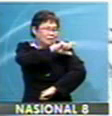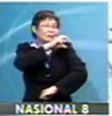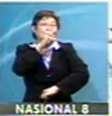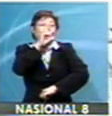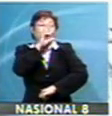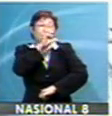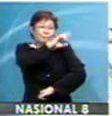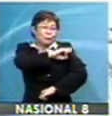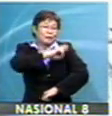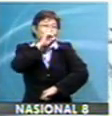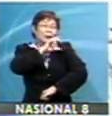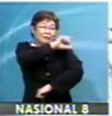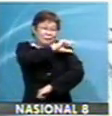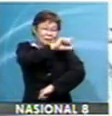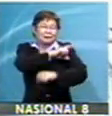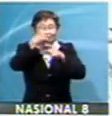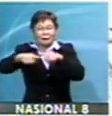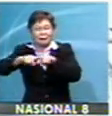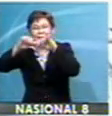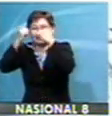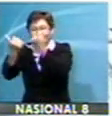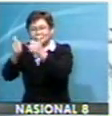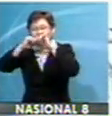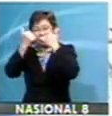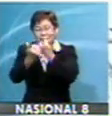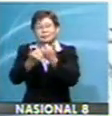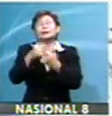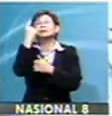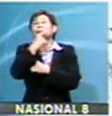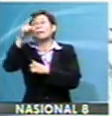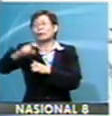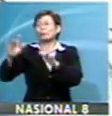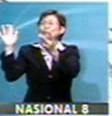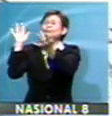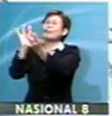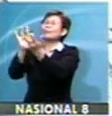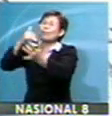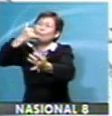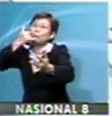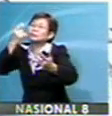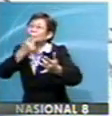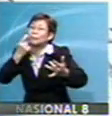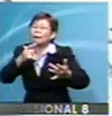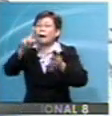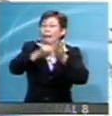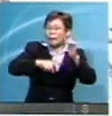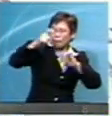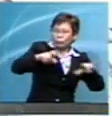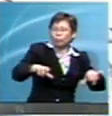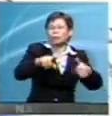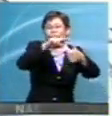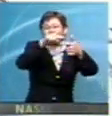oleh pelbagai agensi bagaimana untuk siapa yang perlu dihubungi dan apa yang patut